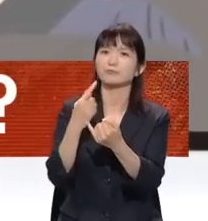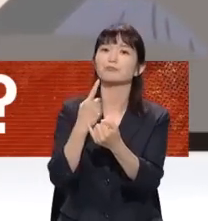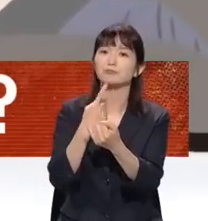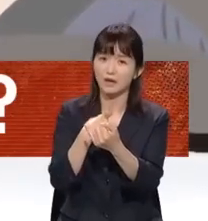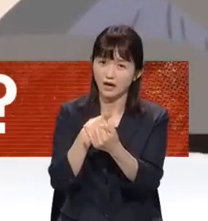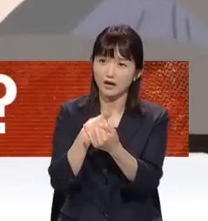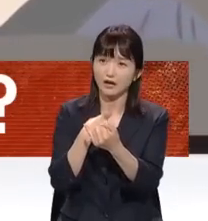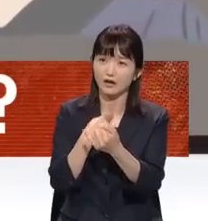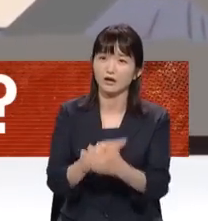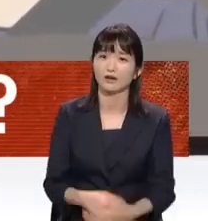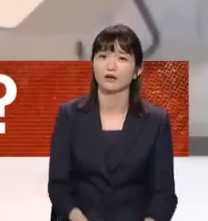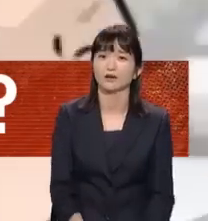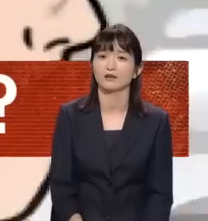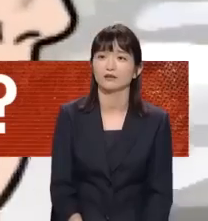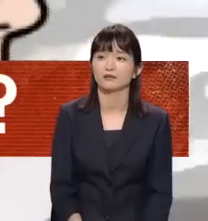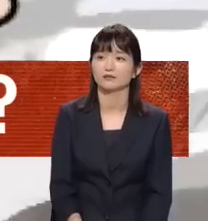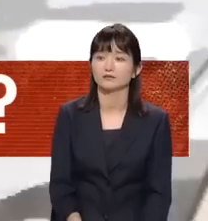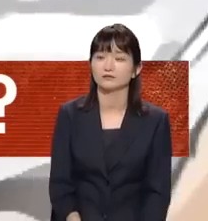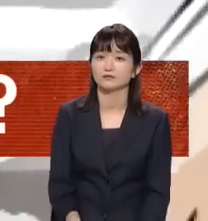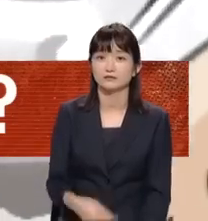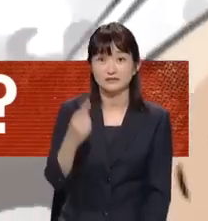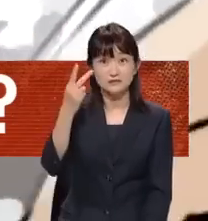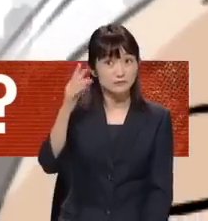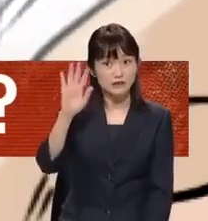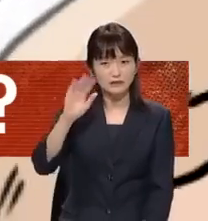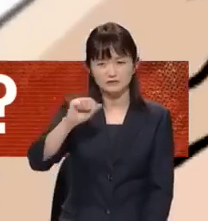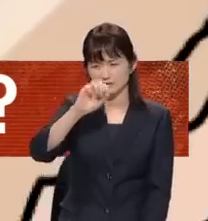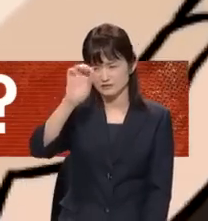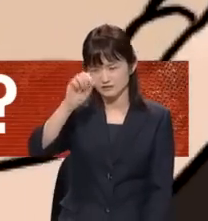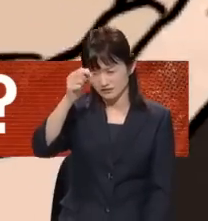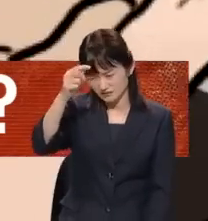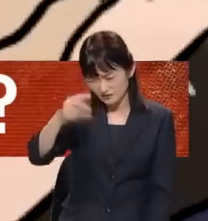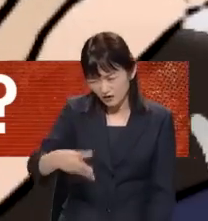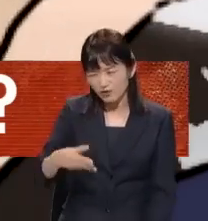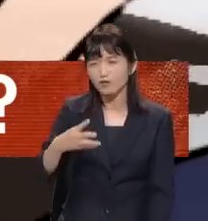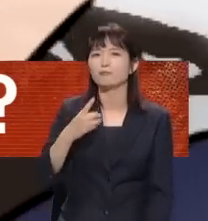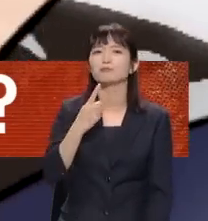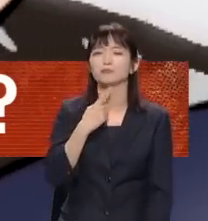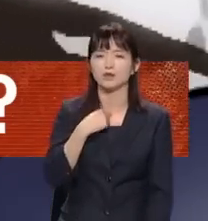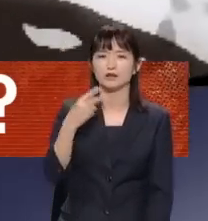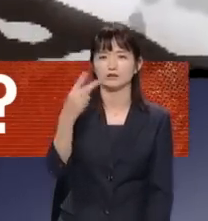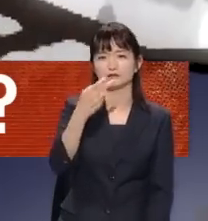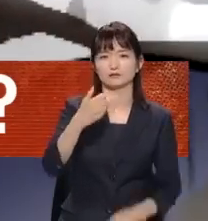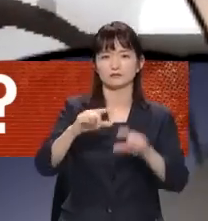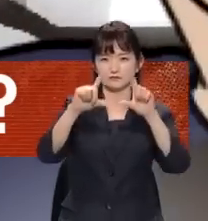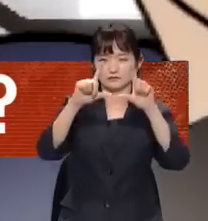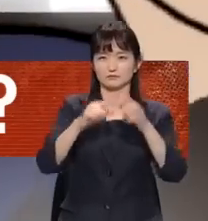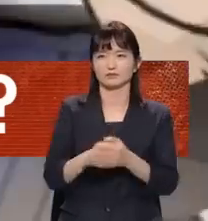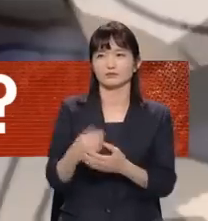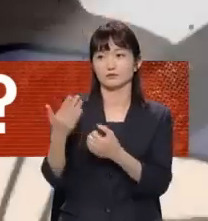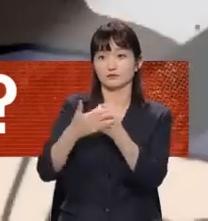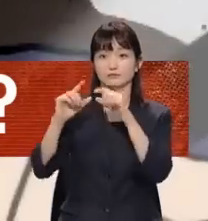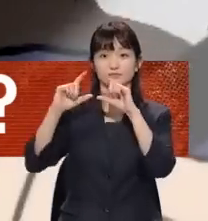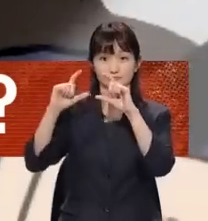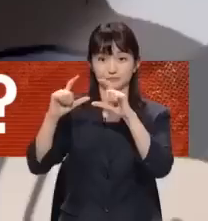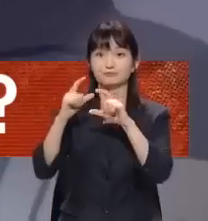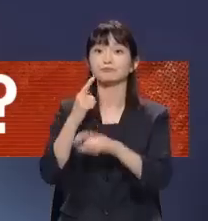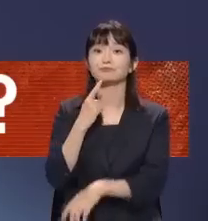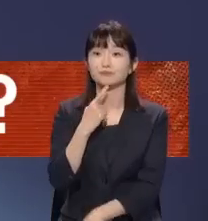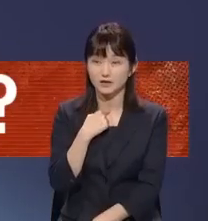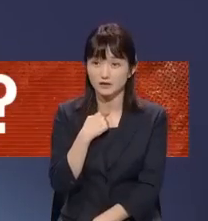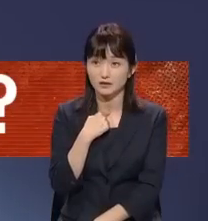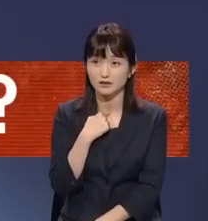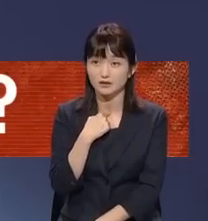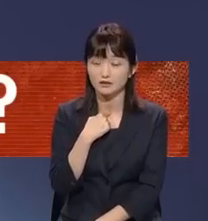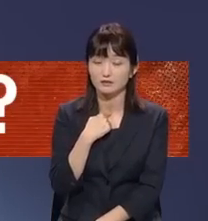존재했었다는 거예요 그것도 한두 번이 아니고 여러 번 전력이 있었고 2017년에는 집행유예 선고까지 받았던